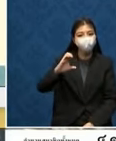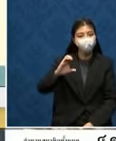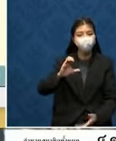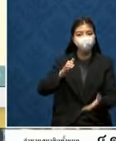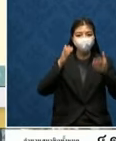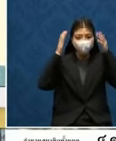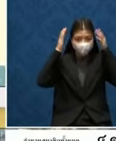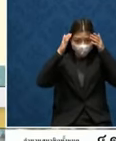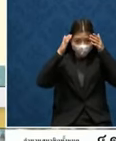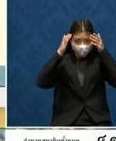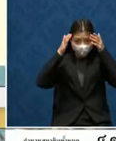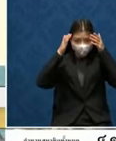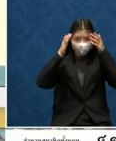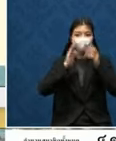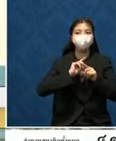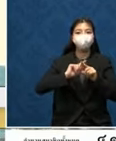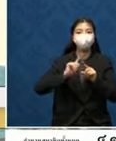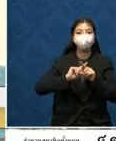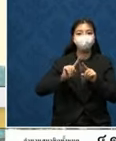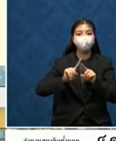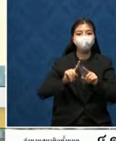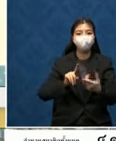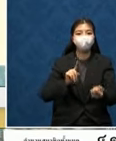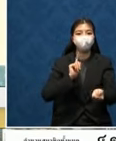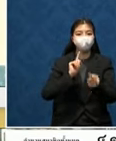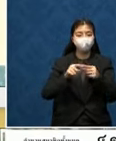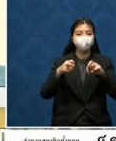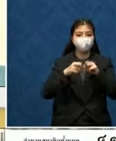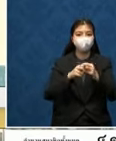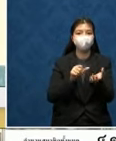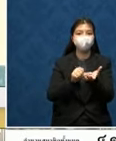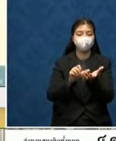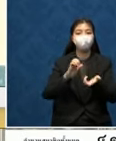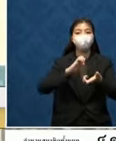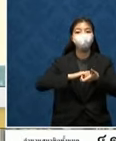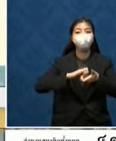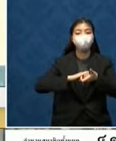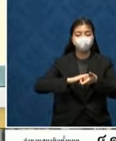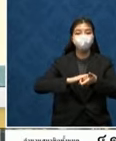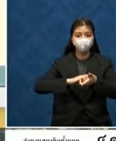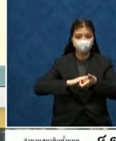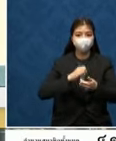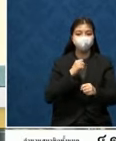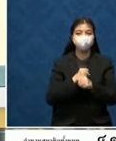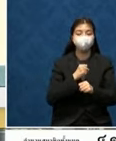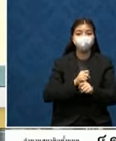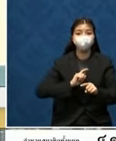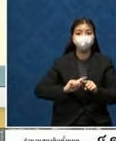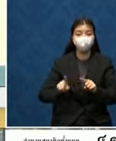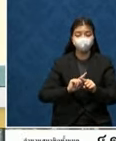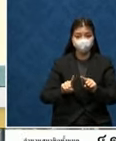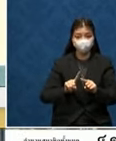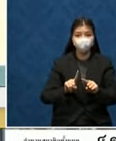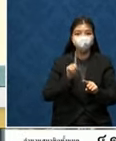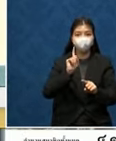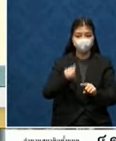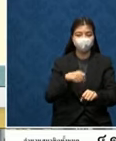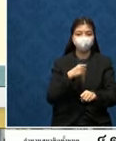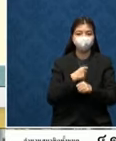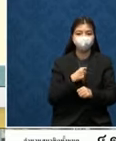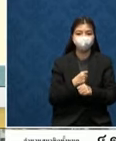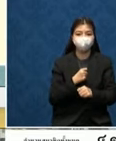มุสลิมนะครับหลายประเทศเ้ามีส่วนเกี่ยวข้องในการแก้ปัญหากับเรานะครับร่วมมือกับเราในทุกมิตินะครับแล้ววันนี้การแก้ปัญหา